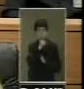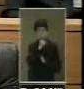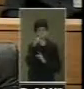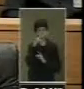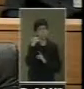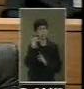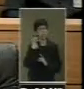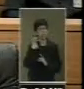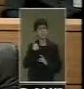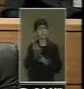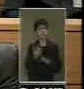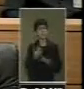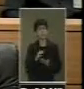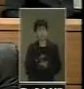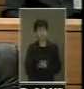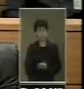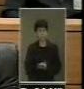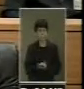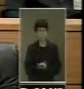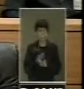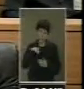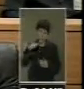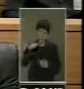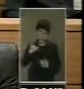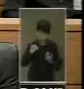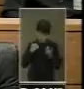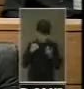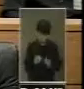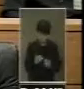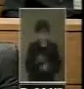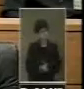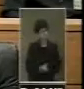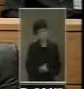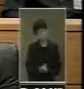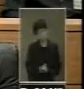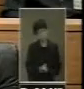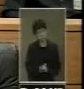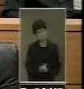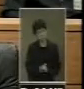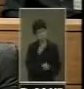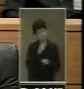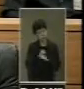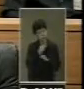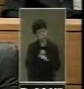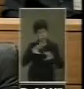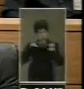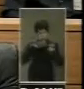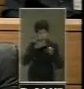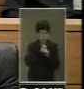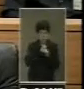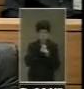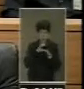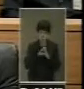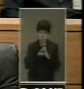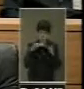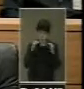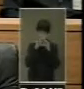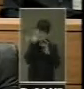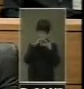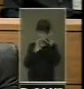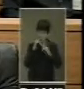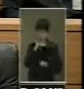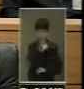อนเมืองกว่าจะมาถึงวันนี้เราประคับประคองในสิ่งที่เรียกว่าระบบประชาธิปไตย